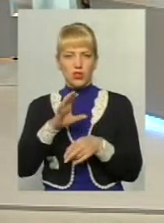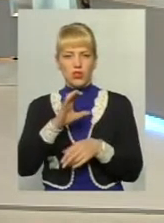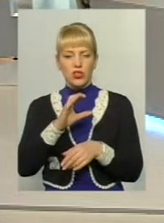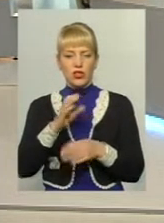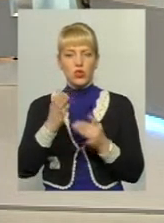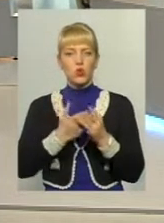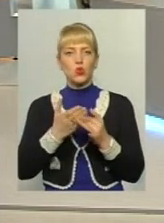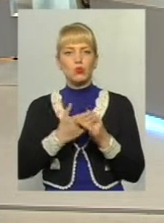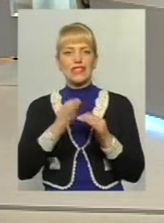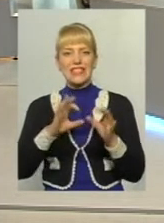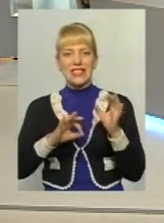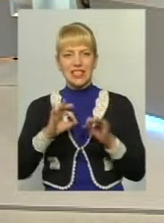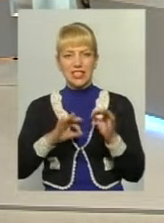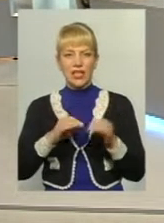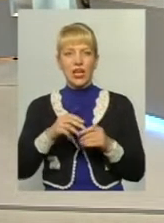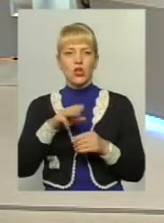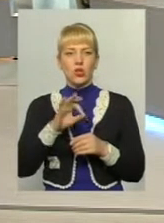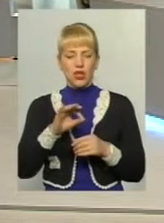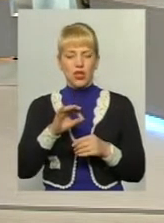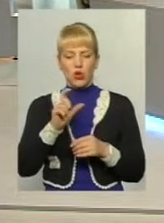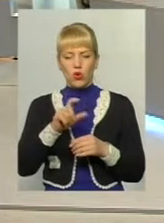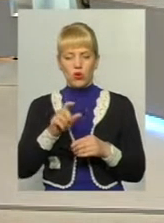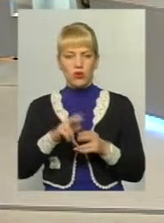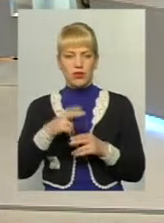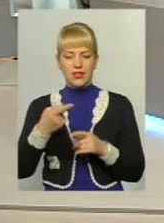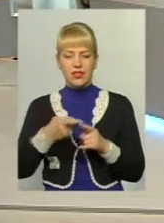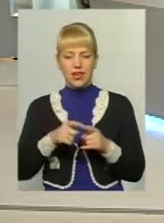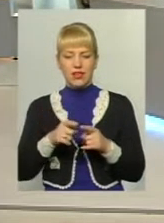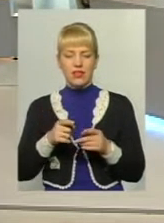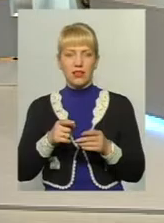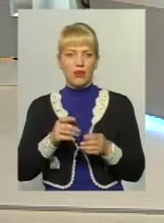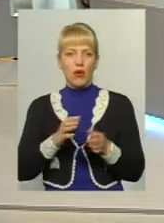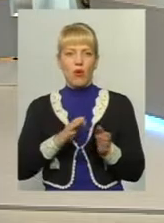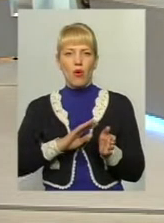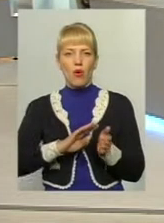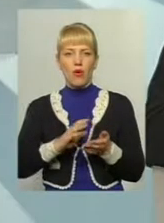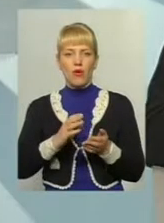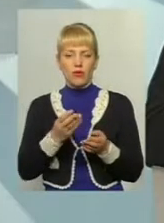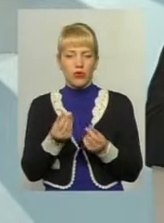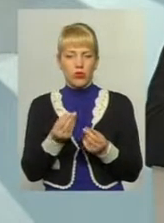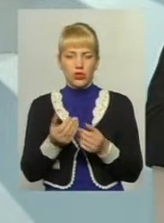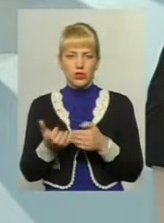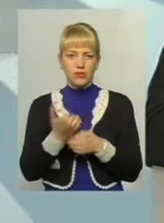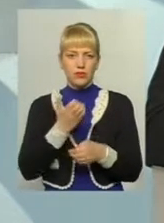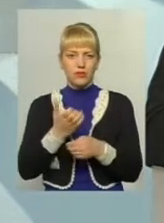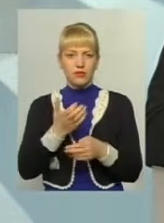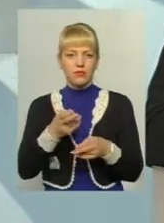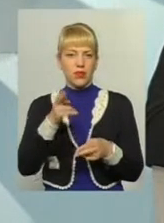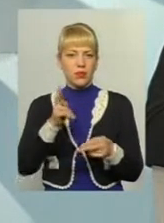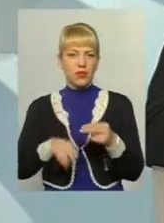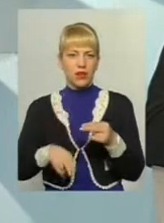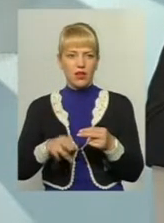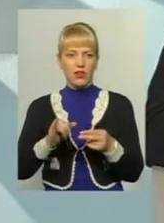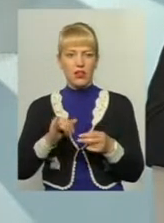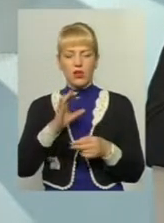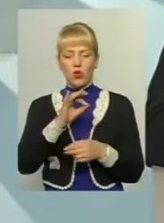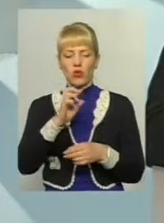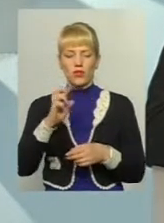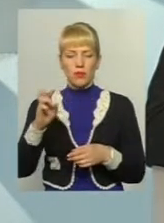держава, образно кажучи, залазить в кишеню до ОСББ, так, витягує в них обігові кошти, призначаючи